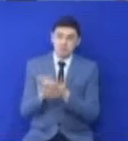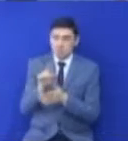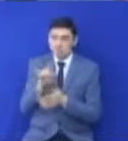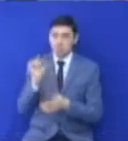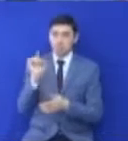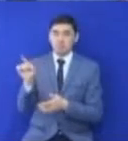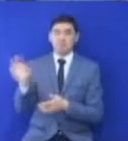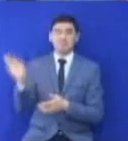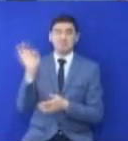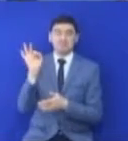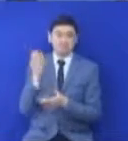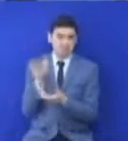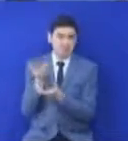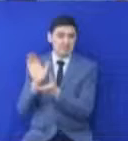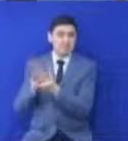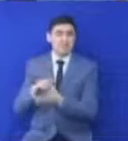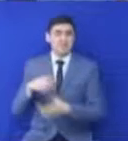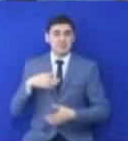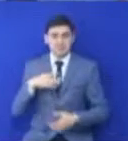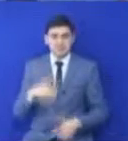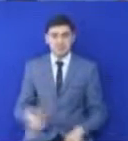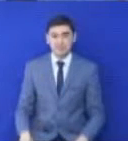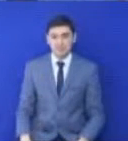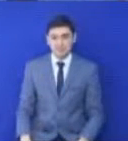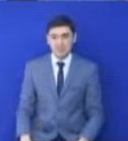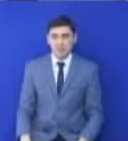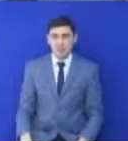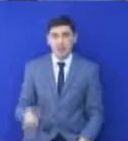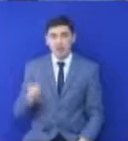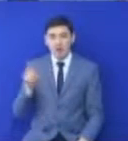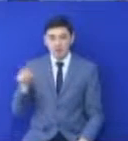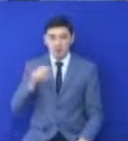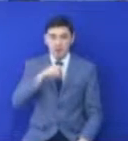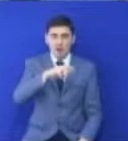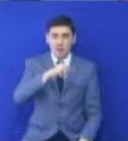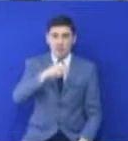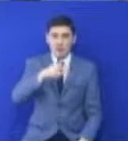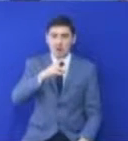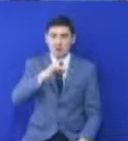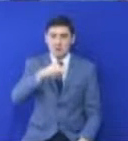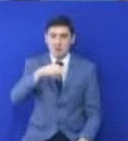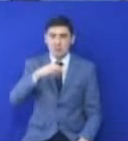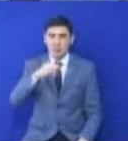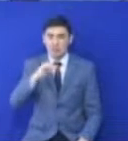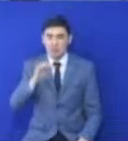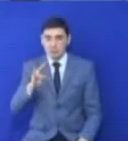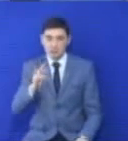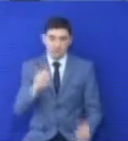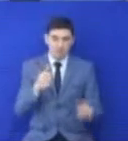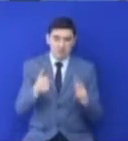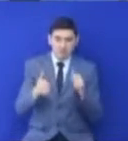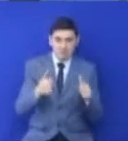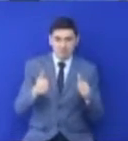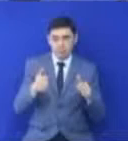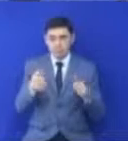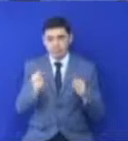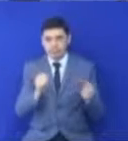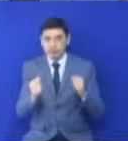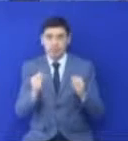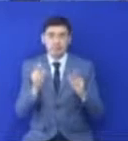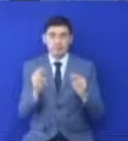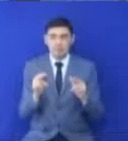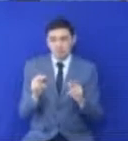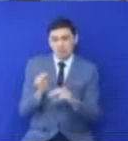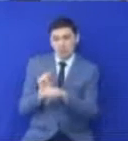Осындай байқаулардың бірінде болашақ жарымды таңдадым. Оны магнитофондарда жұмыс істеп, пультте отыруға үйреттім. Одан кейін мамандығы бойынша оқуға